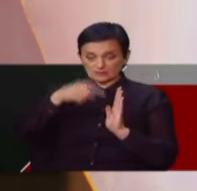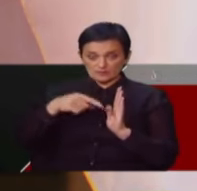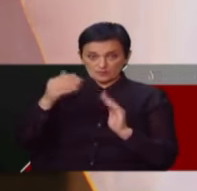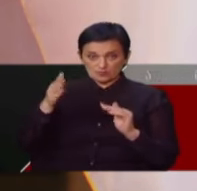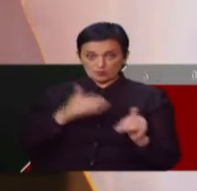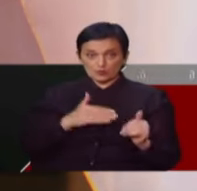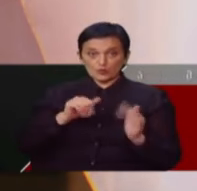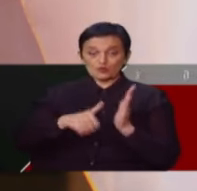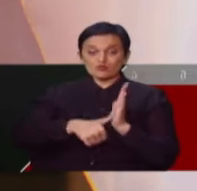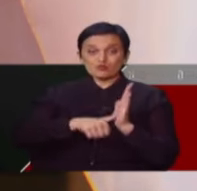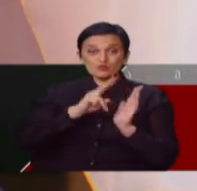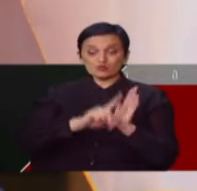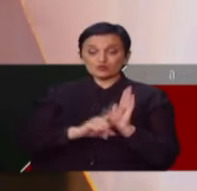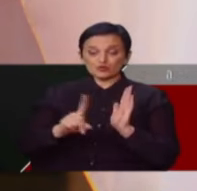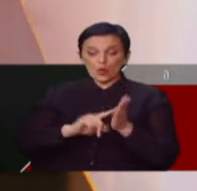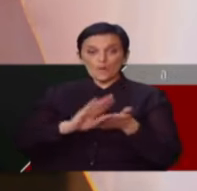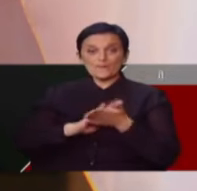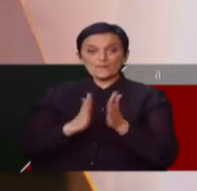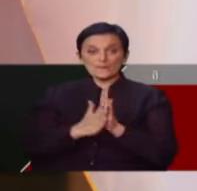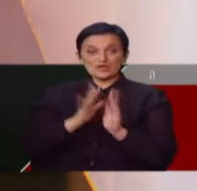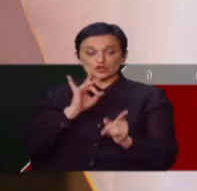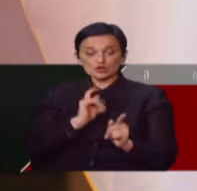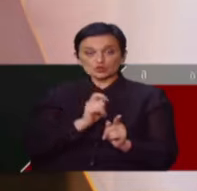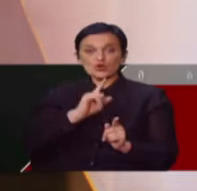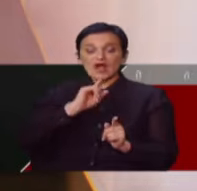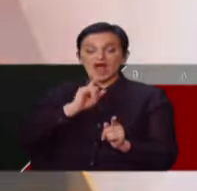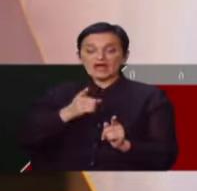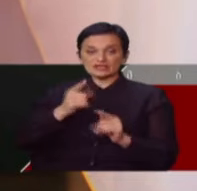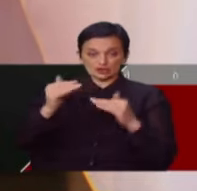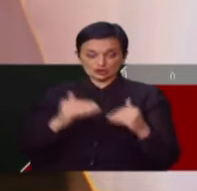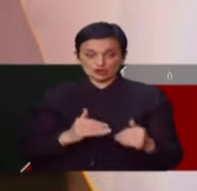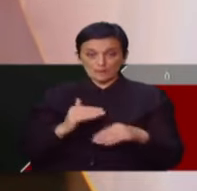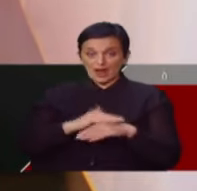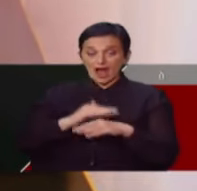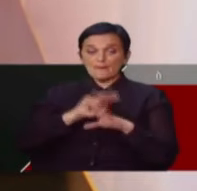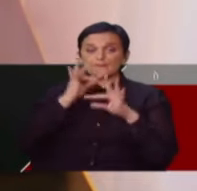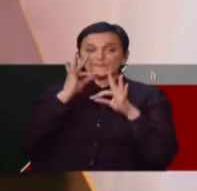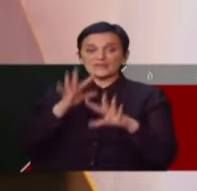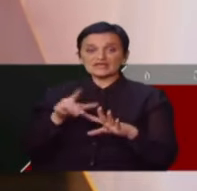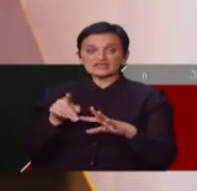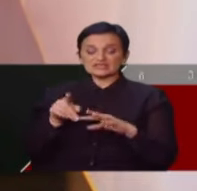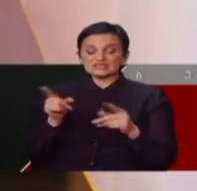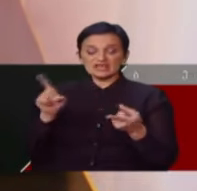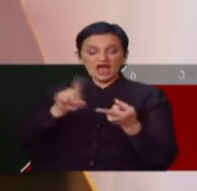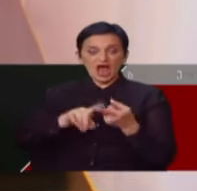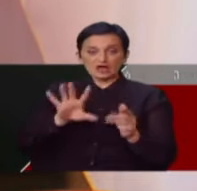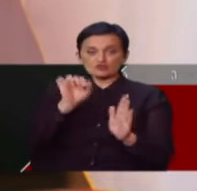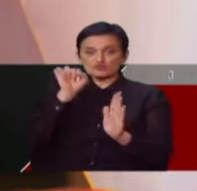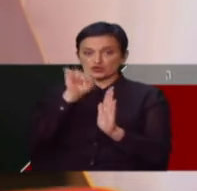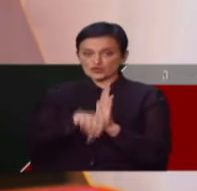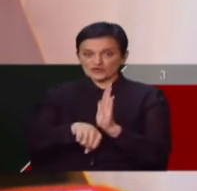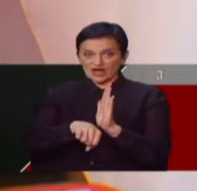და პრობაციონერებისთვის პირობითი მსჯავრის 1 წლის შემცირებას. ამნისტია არ შეეხება